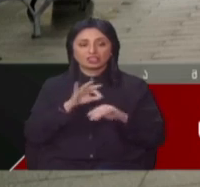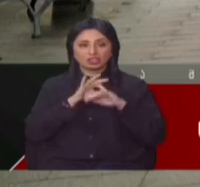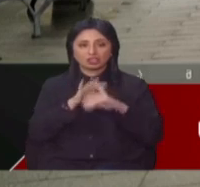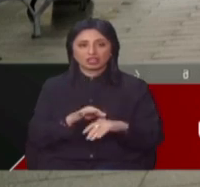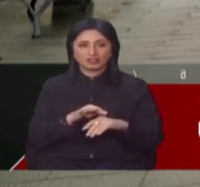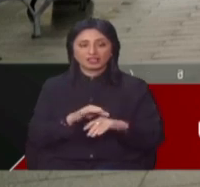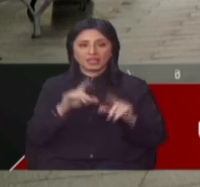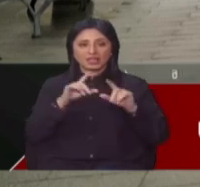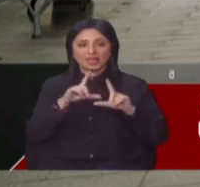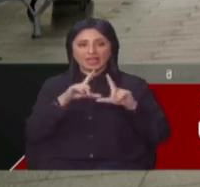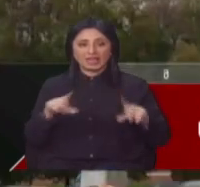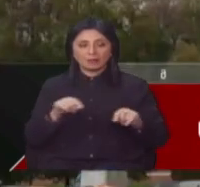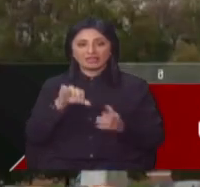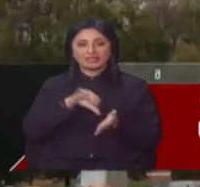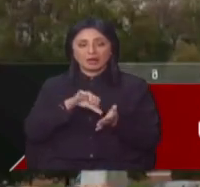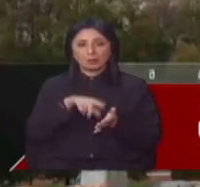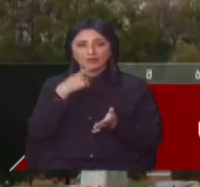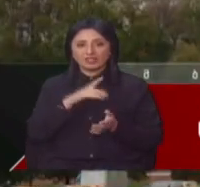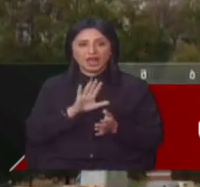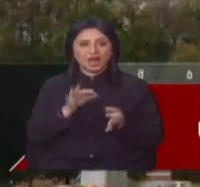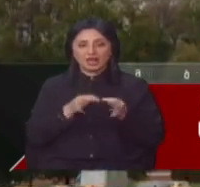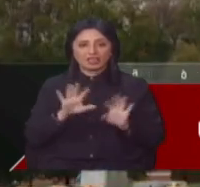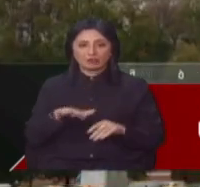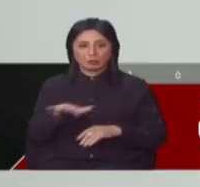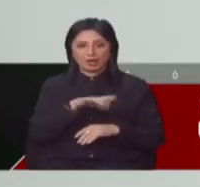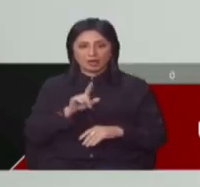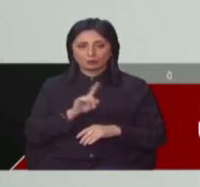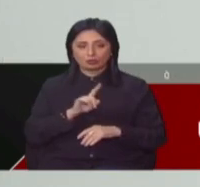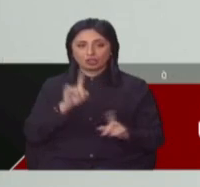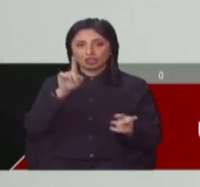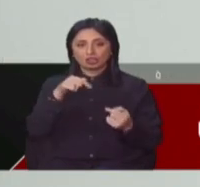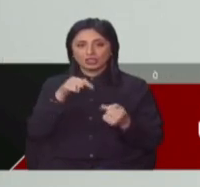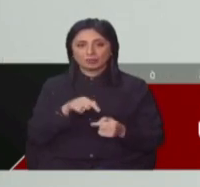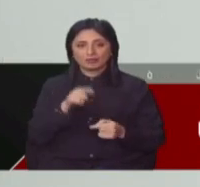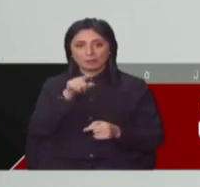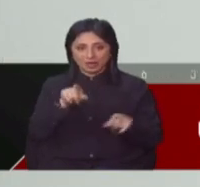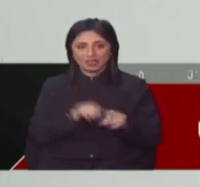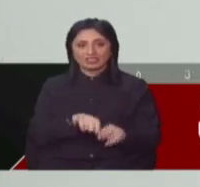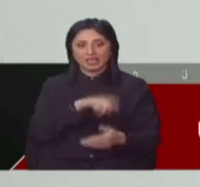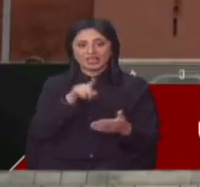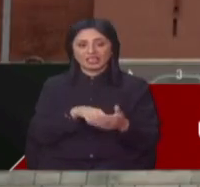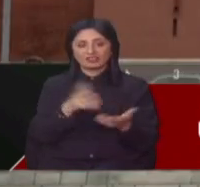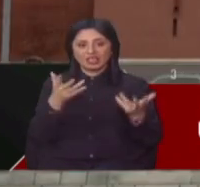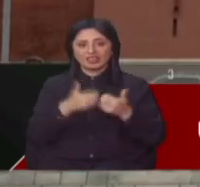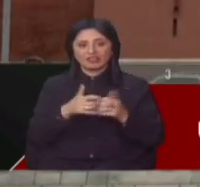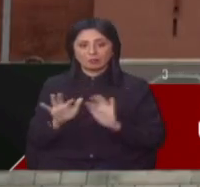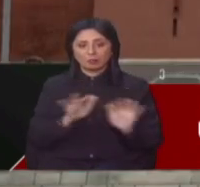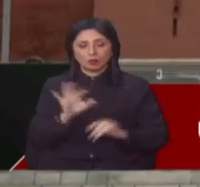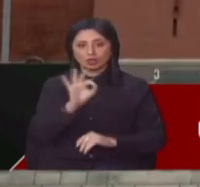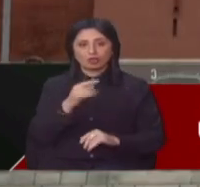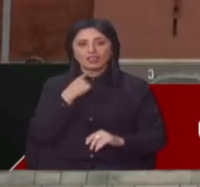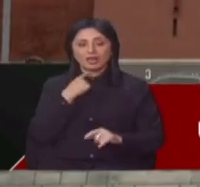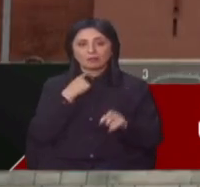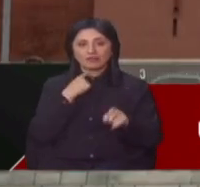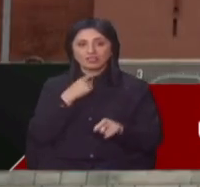chatarda, Kremlis taromadgenele biscuit, aratau și supalgare moși, dar și să vă amisat, matat sau kit hobby, datul is procesant, dacă și rebit,